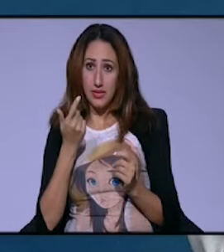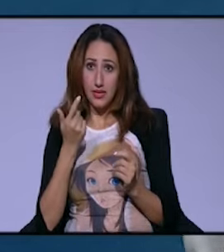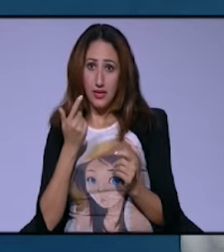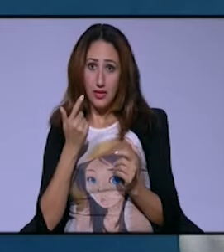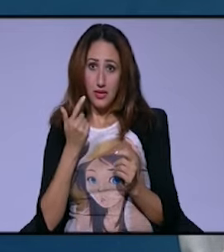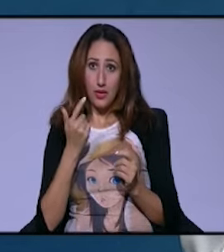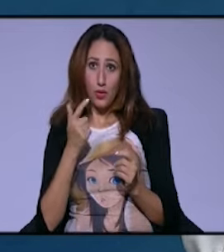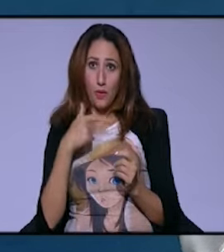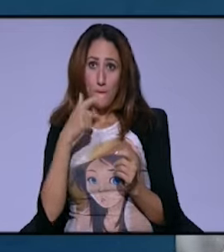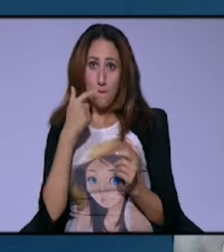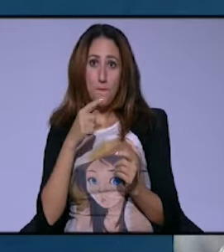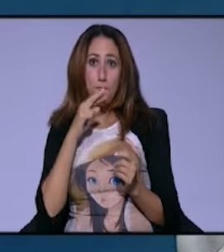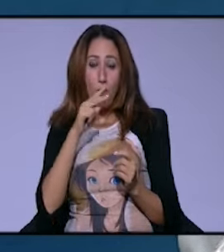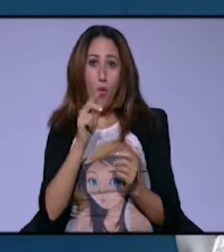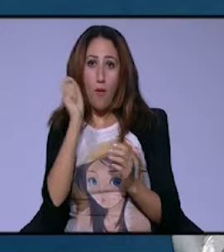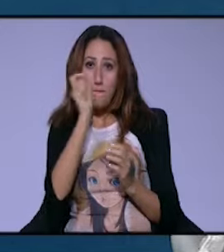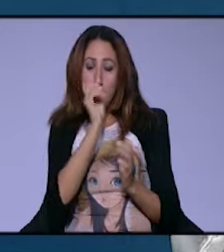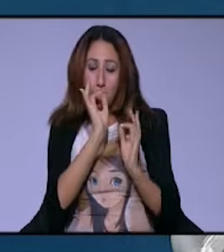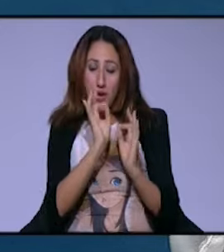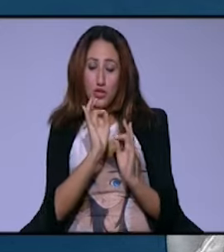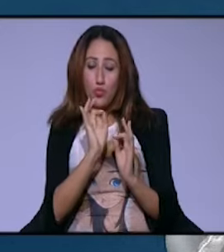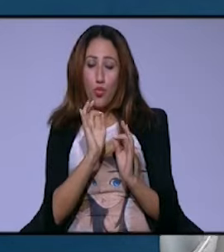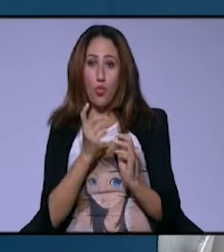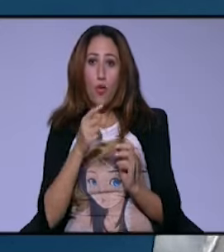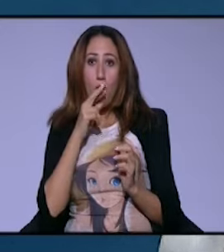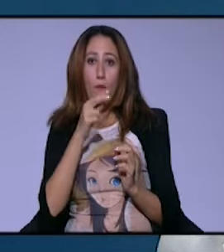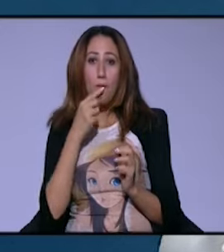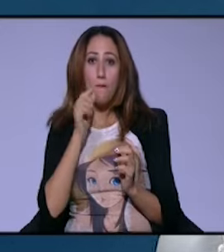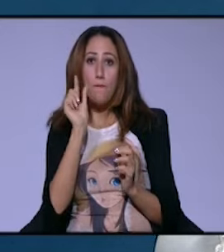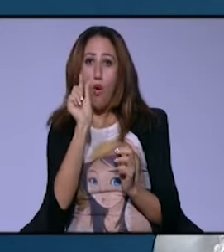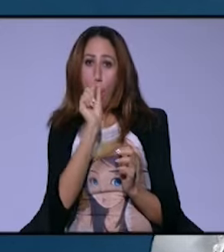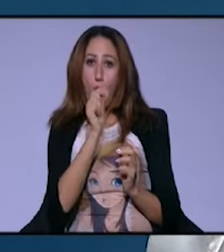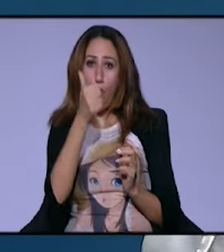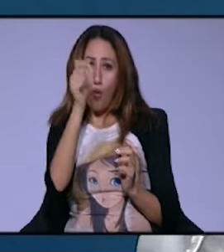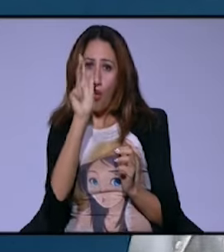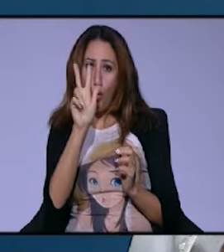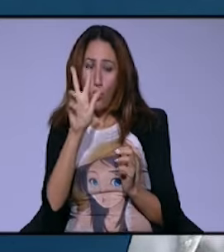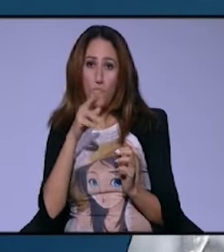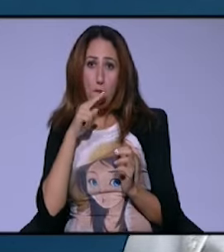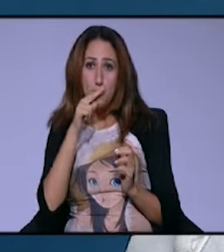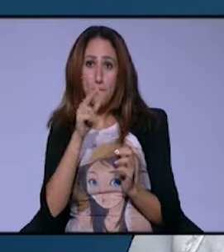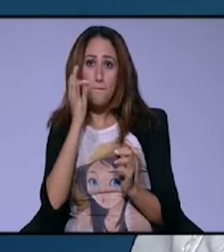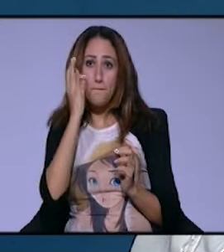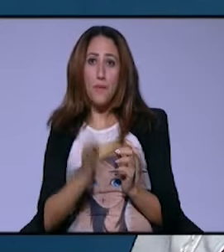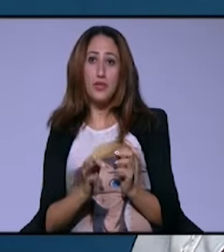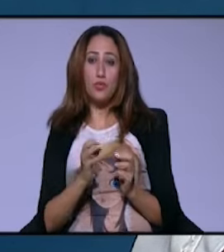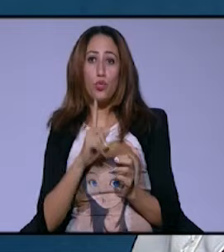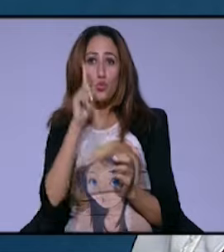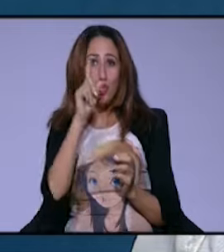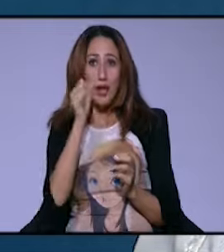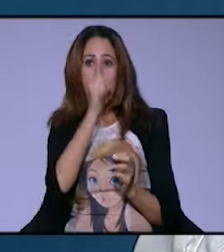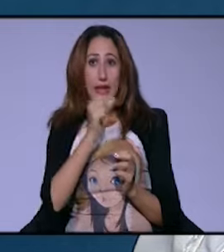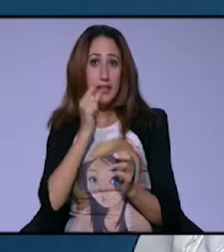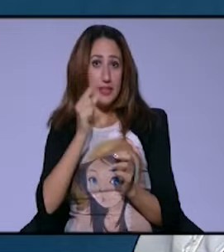فبيديه فصاحة وبيديه بلاغة وبيديه مخارج حروف سليمة، فلما تخصص بقى في الإنشاد إن شاء الله